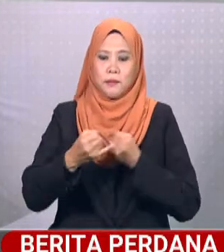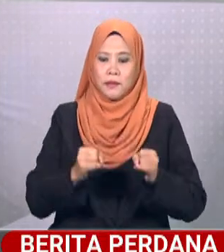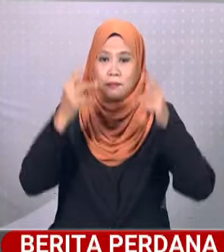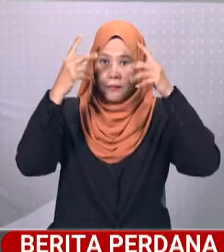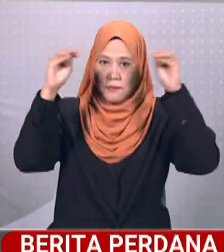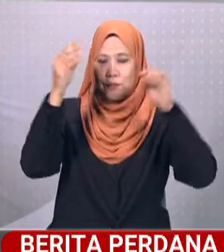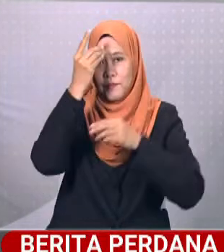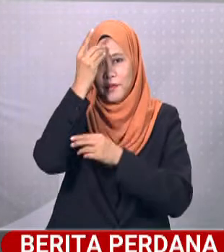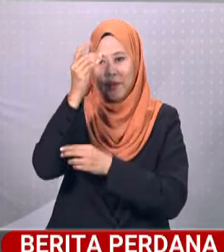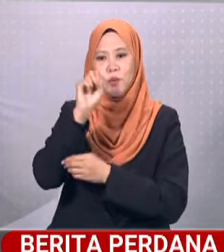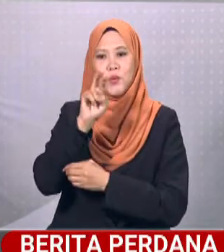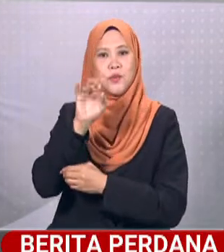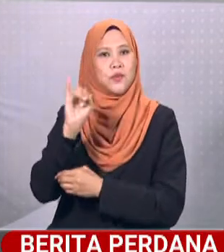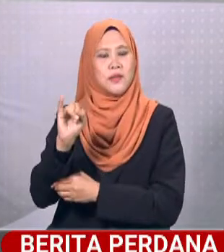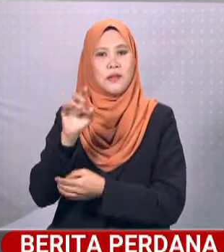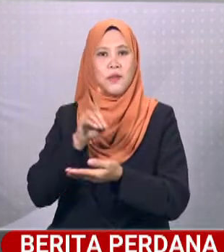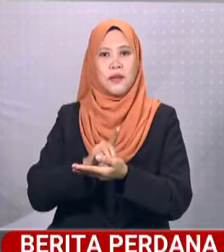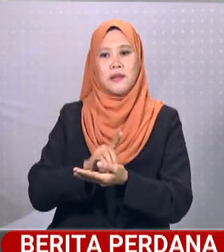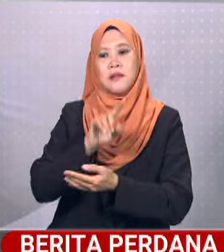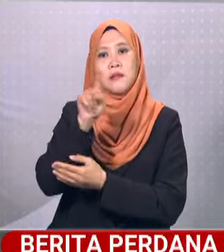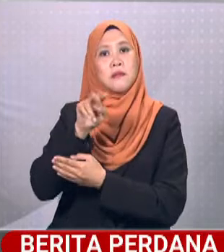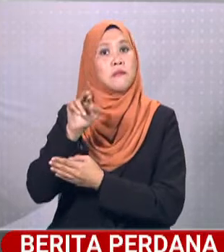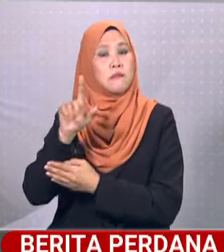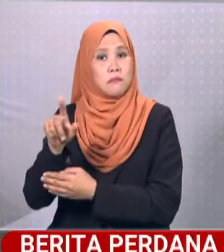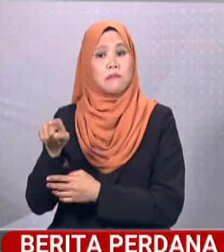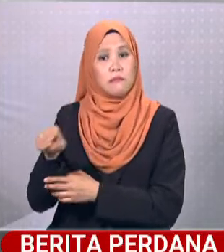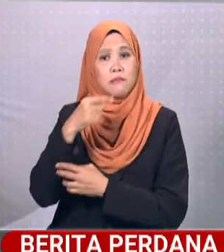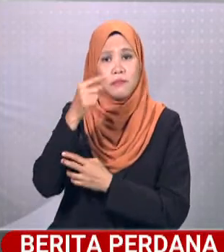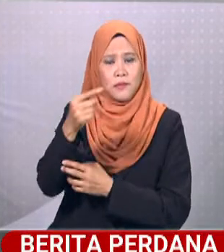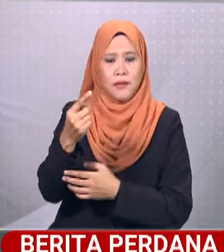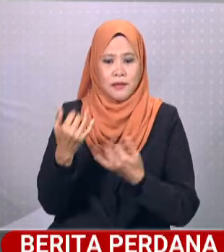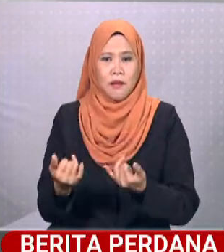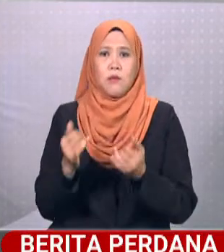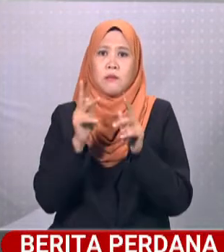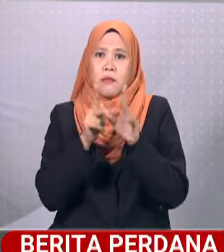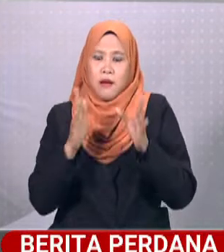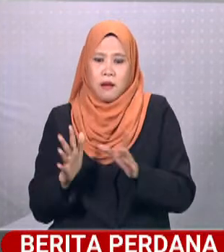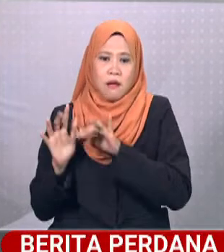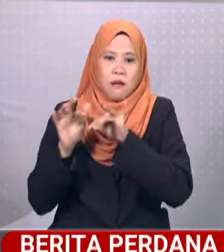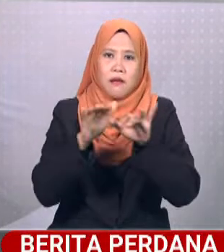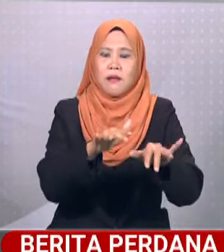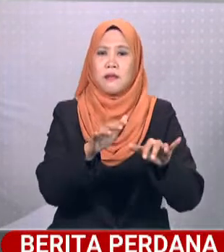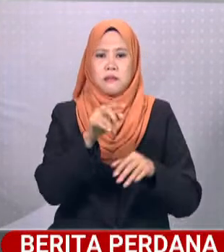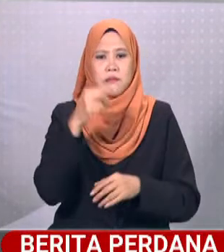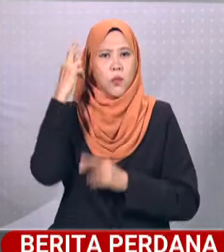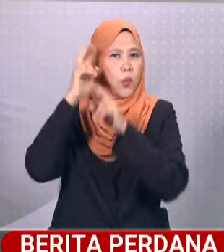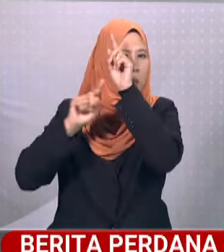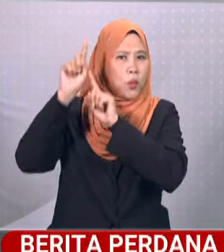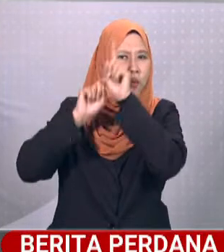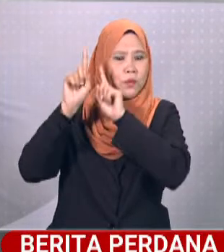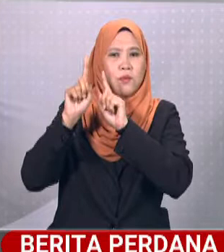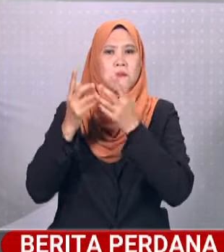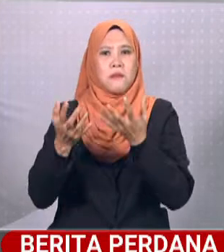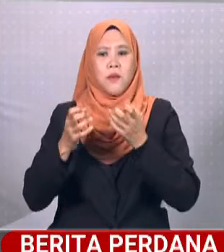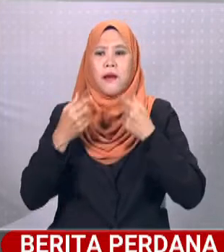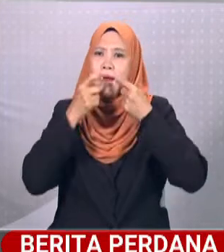Menteri, Datuk Seri Dr. Zulkifli Muhammad Al-Bakri. Menurut beliau, jemaah yang cuba ingkar PKP itu memberi alasan terdapat